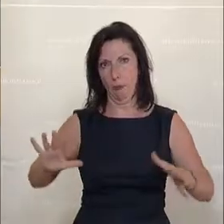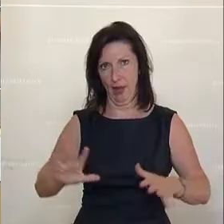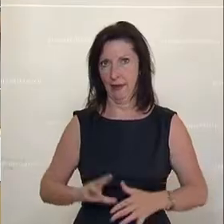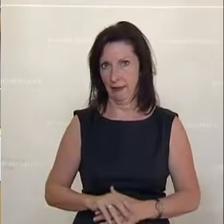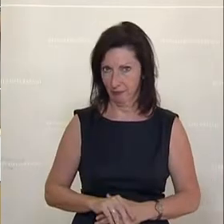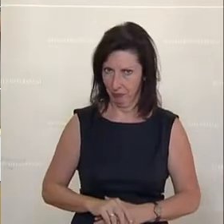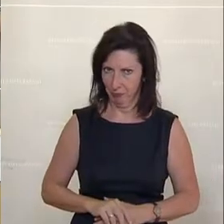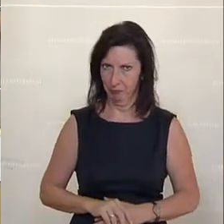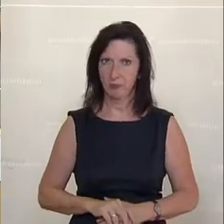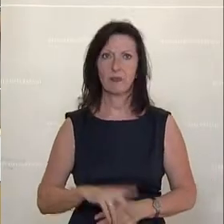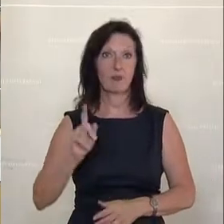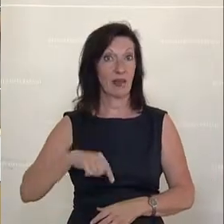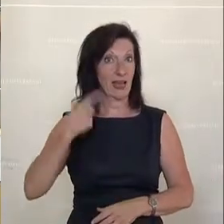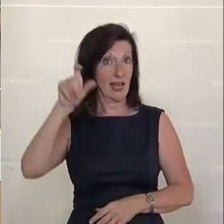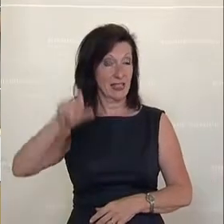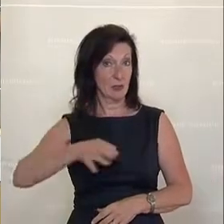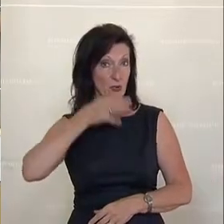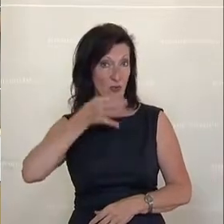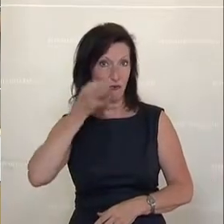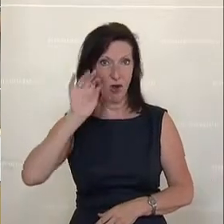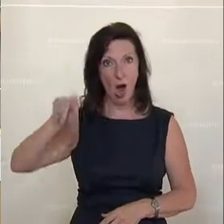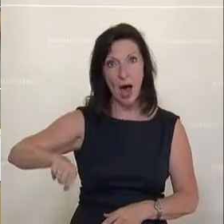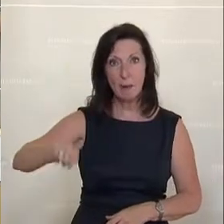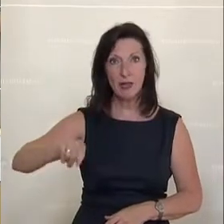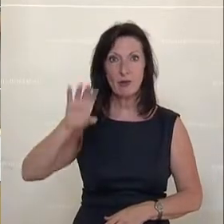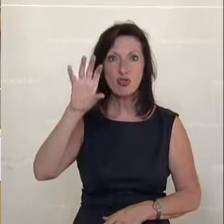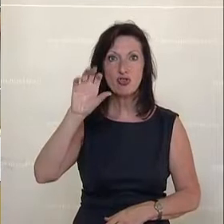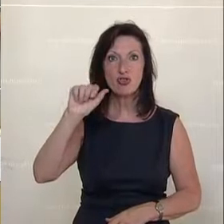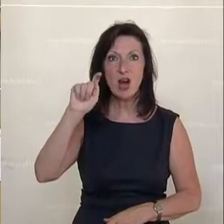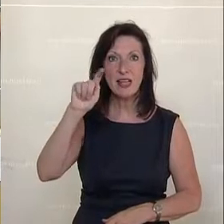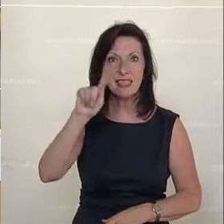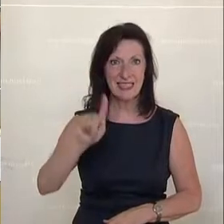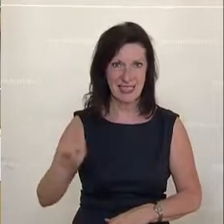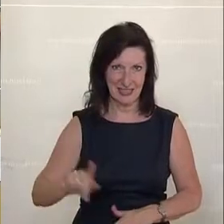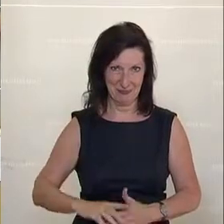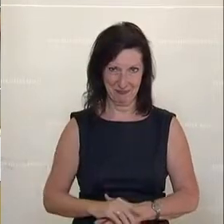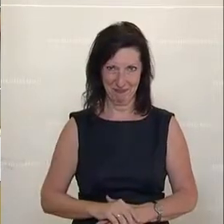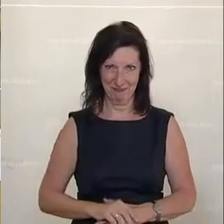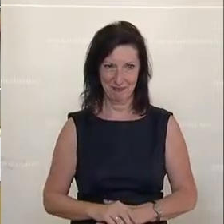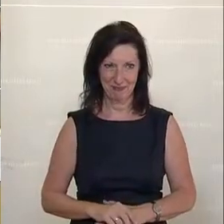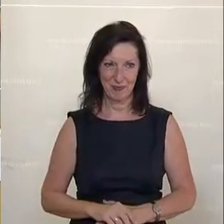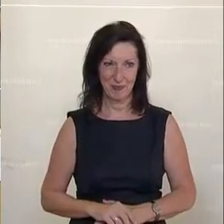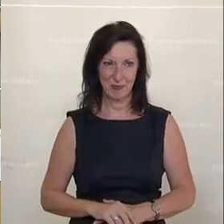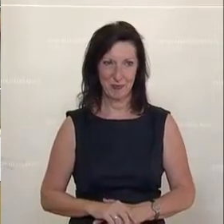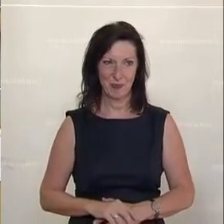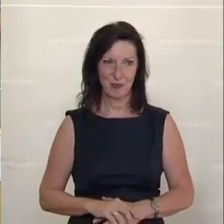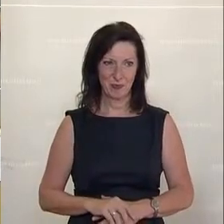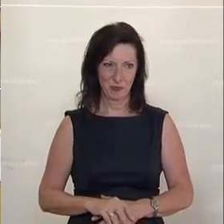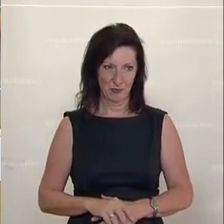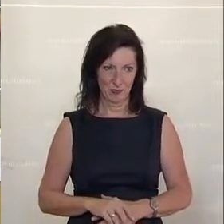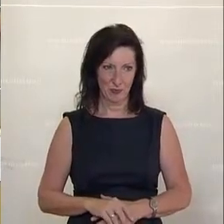nächste rednerin für abgeordnete sabine spitz aus ried in der riedmark oberösterreich